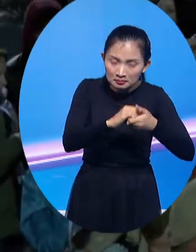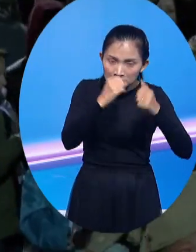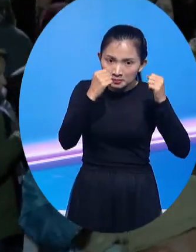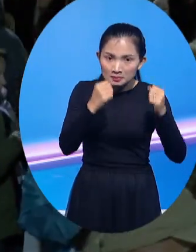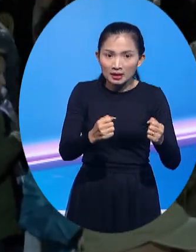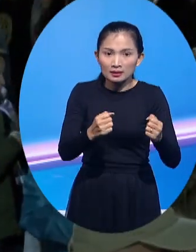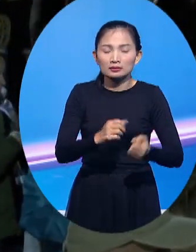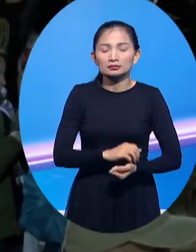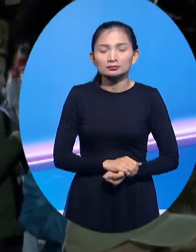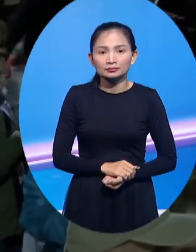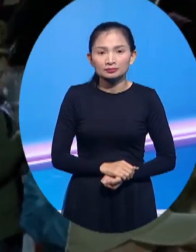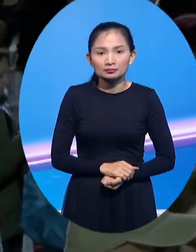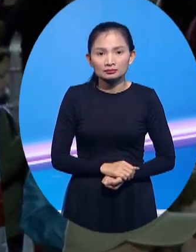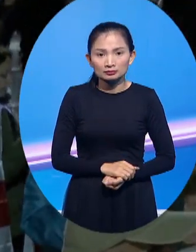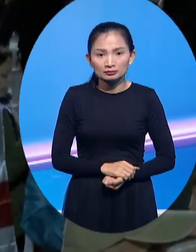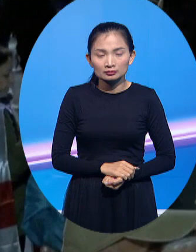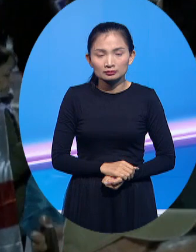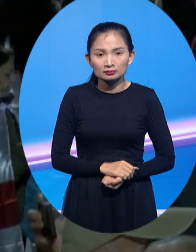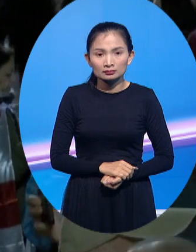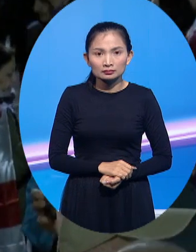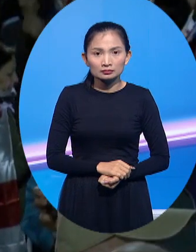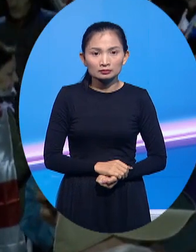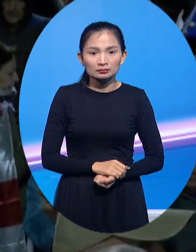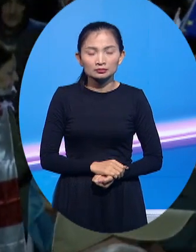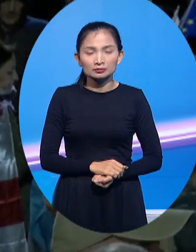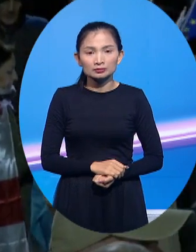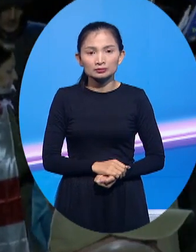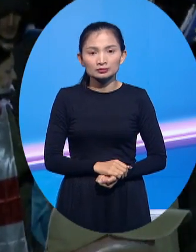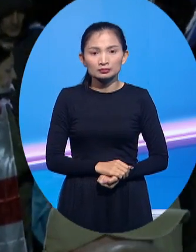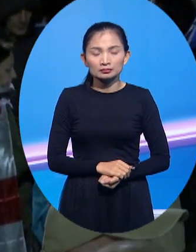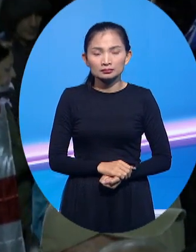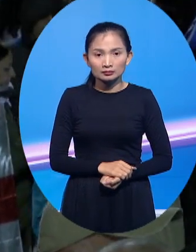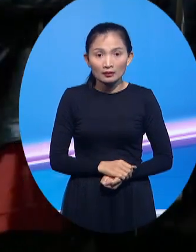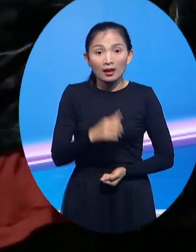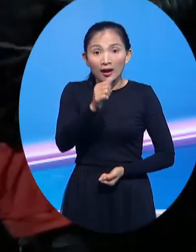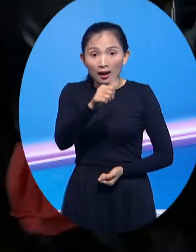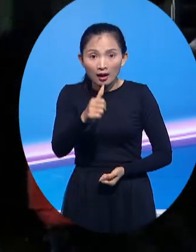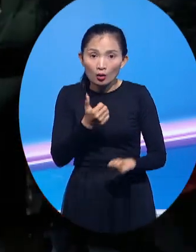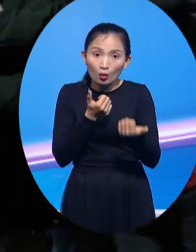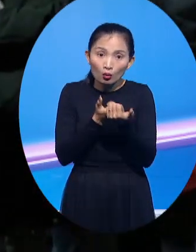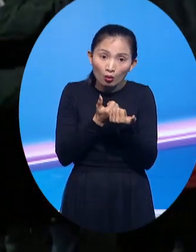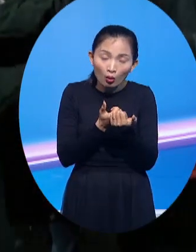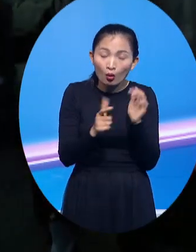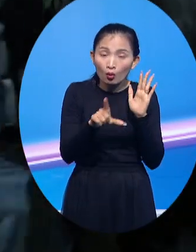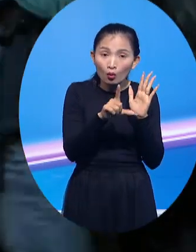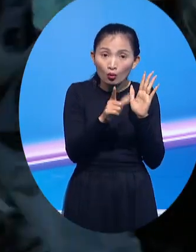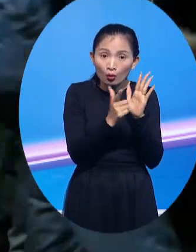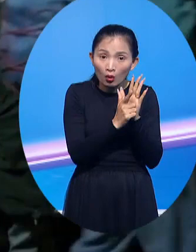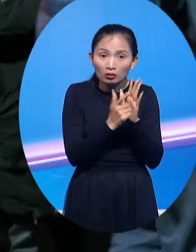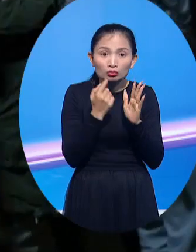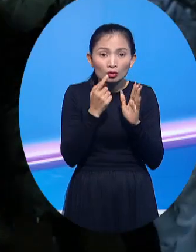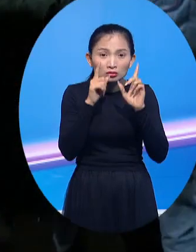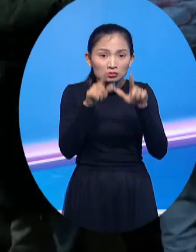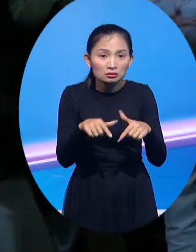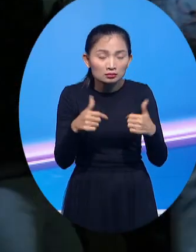hoạt động từ nước ngoài phải đăng ký là bên chịu ảnh hưởng từ nước ngoài những người ủng hộ nói dự luật làm tăng tính minh bạch của truyền